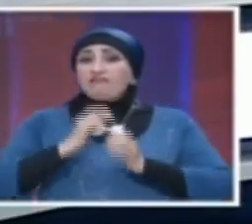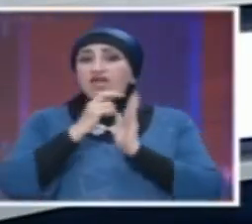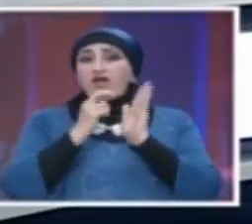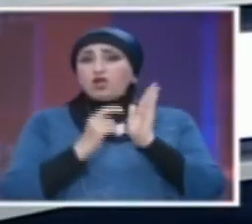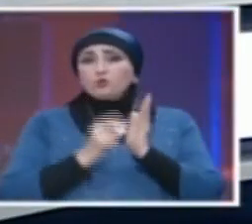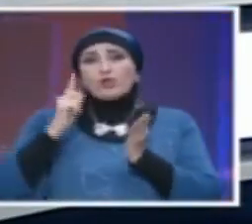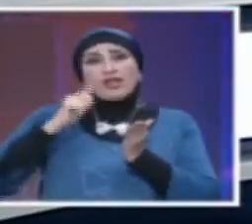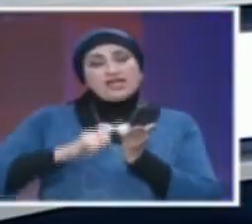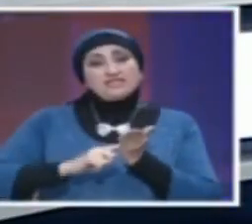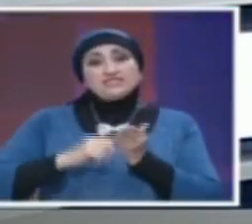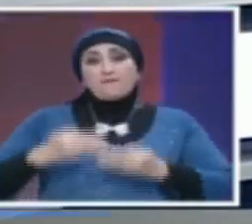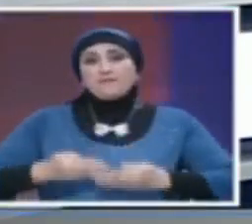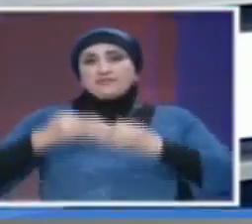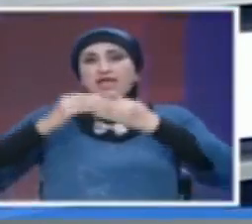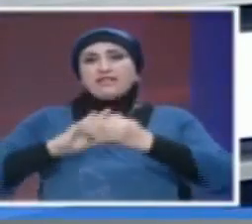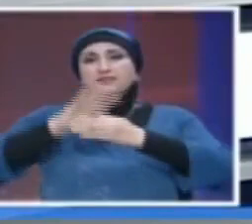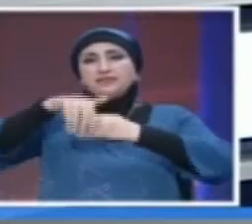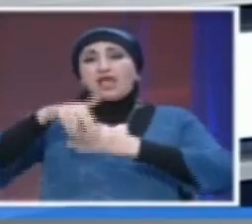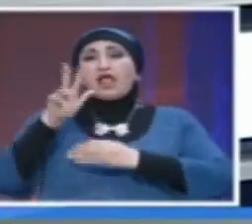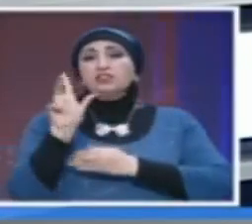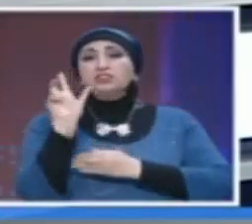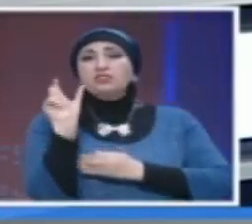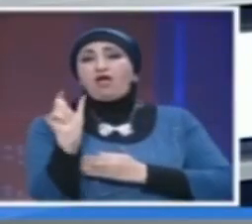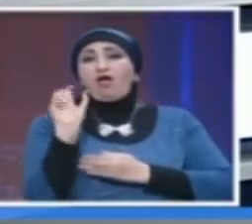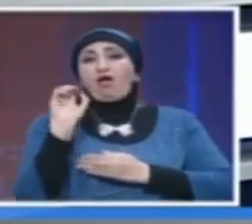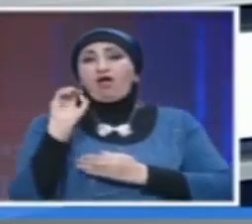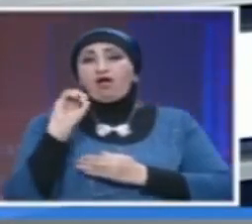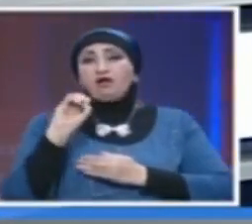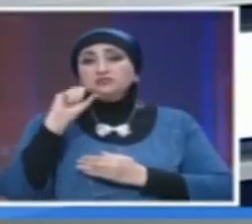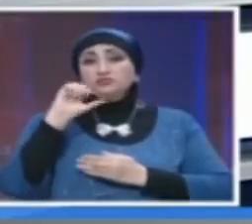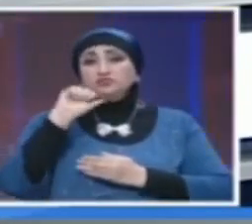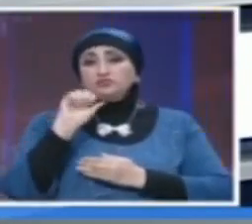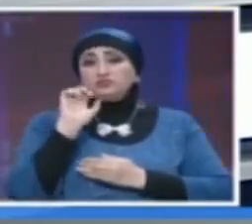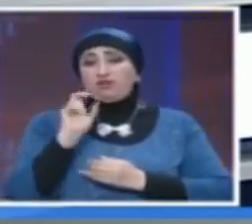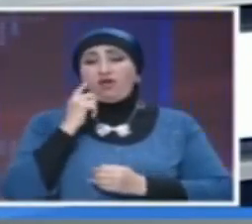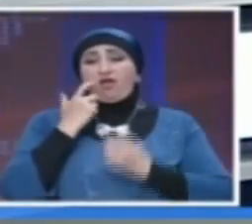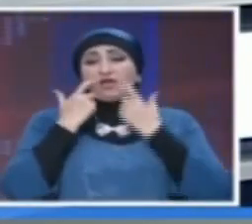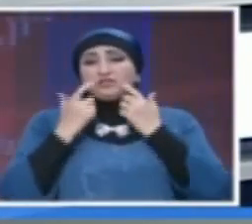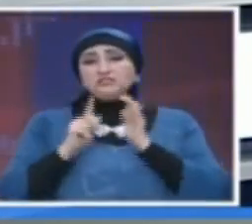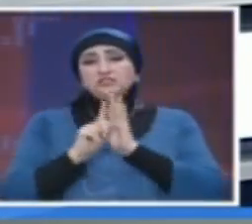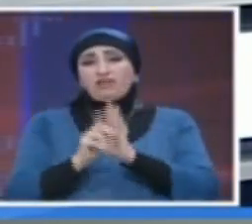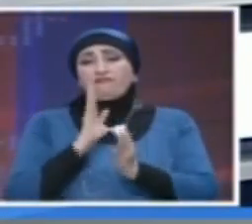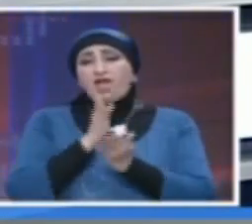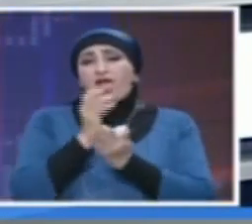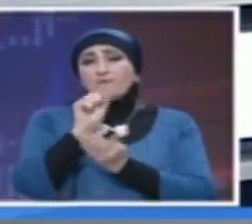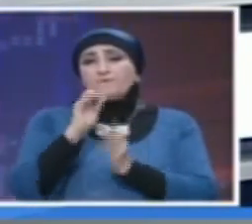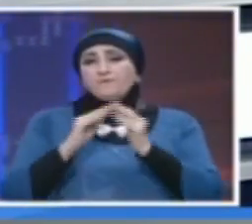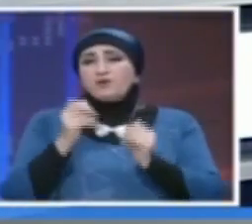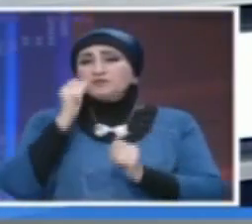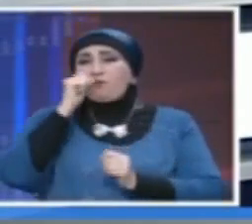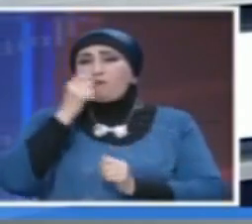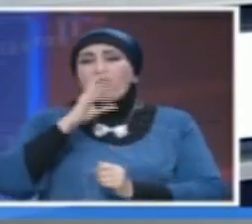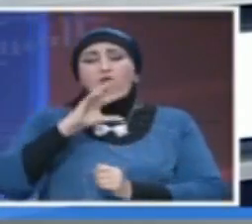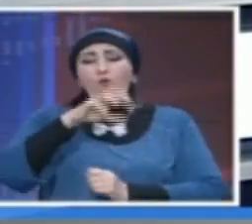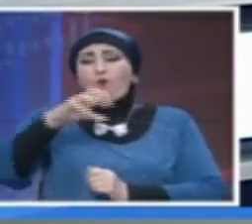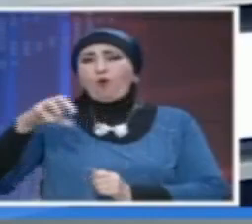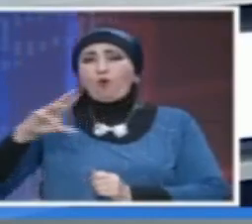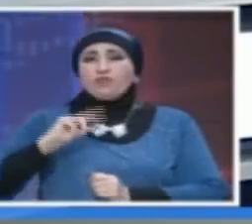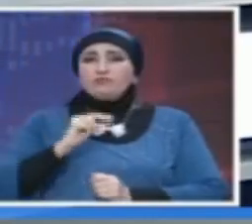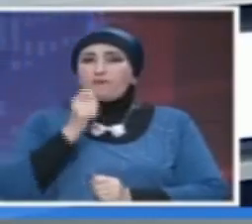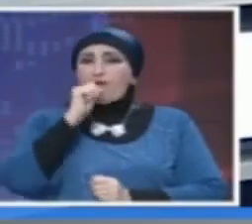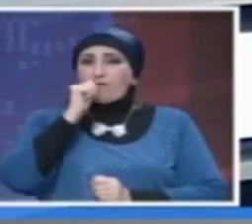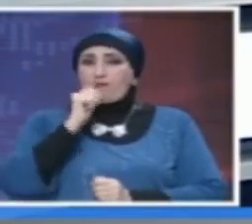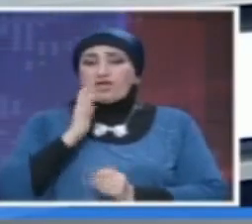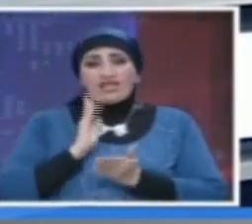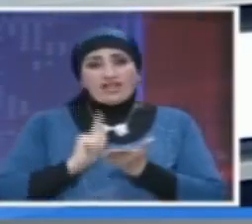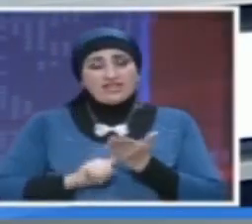قانوني ملزم بشأن سد النهضة يحفظ حقوق مصر المائية ويلبي طموحات الدول الأخرى في التنمية. جاء